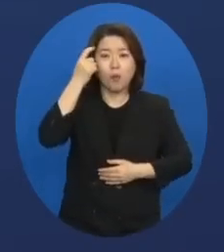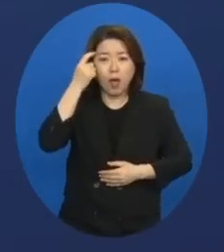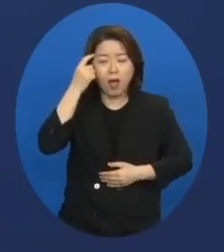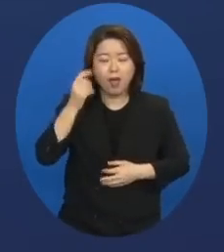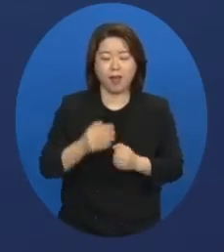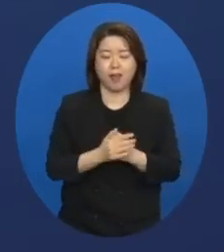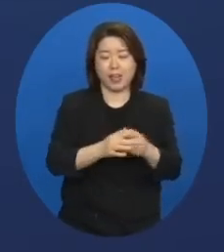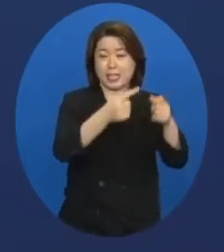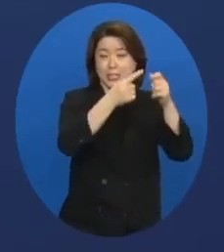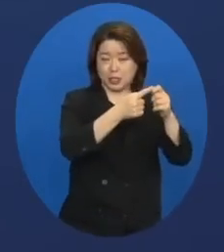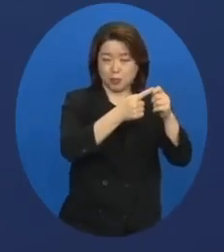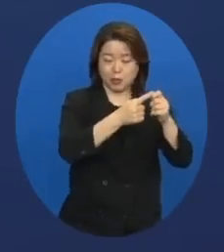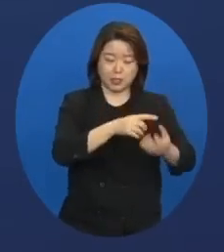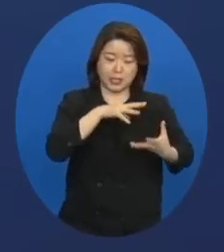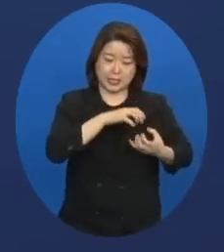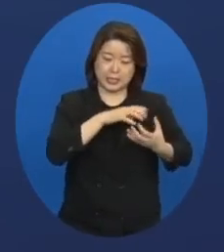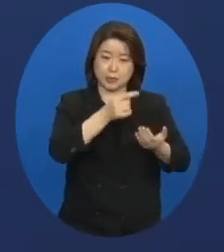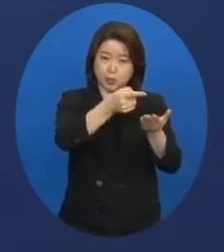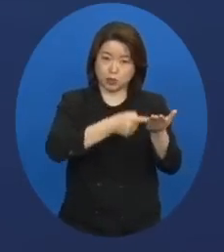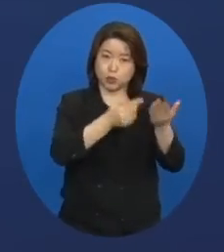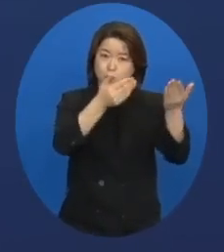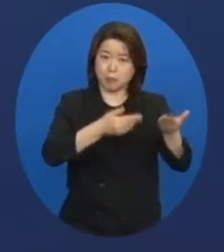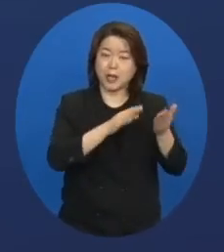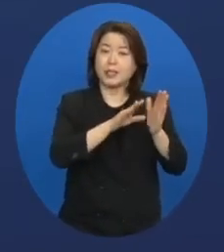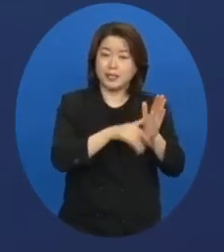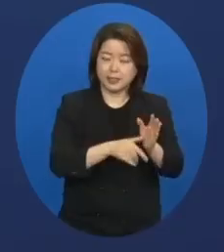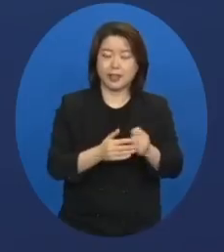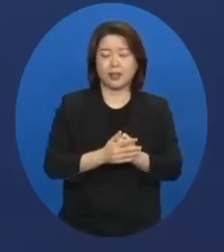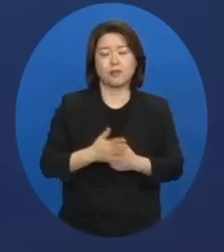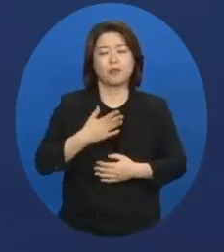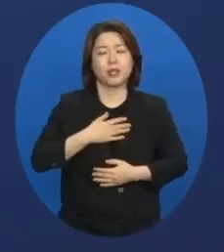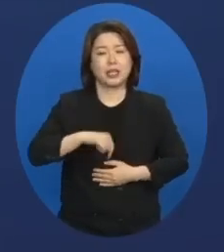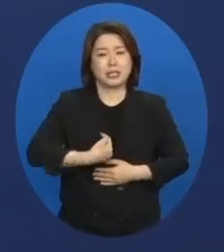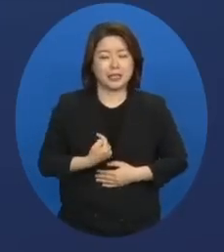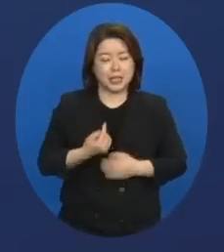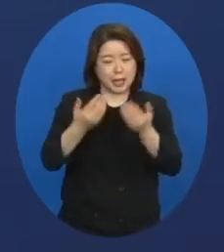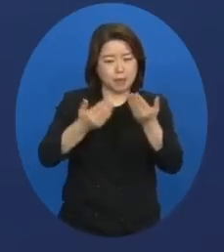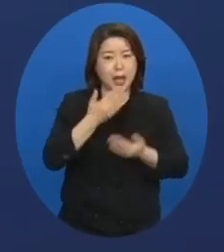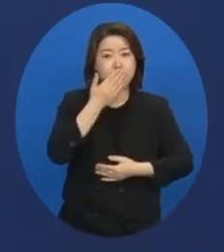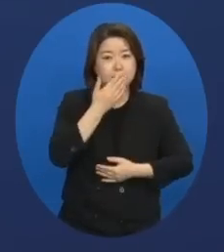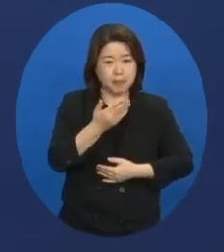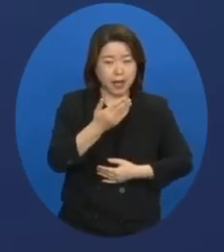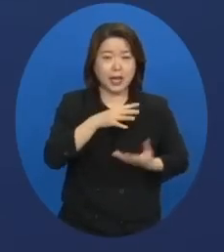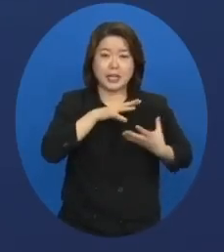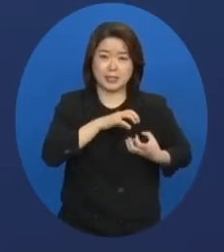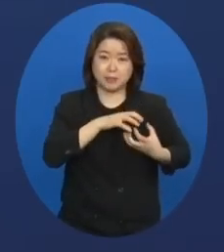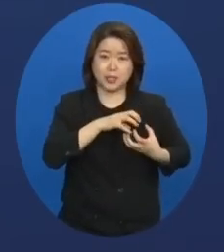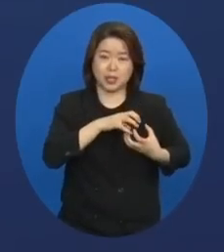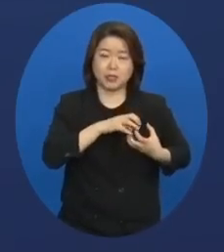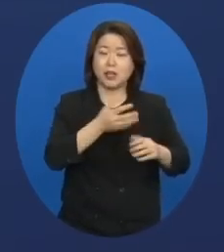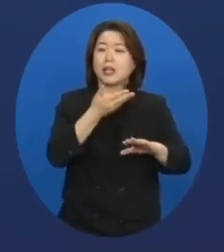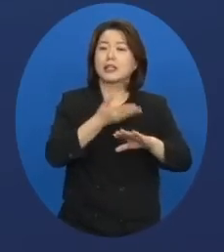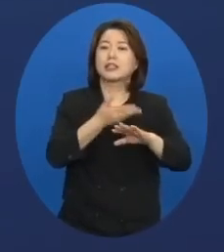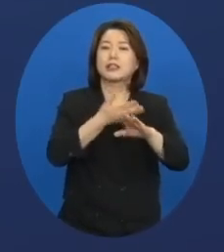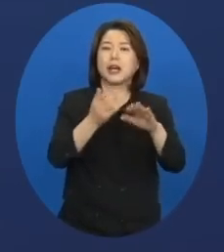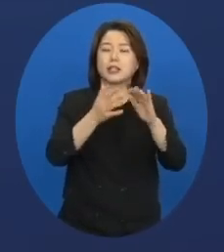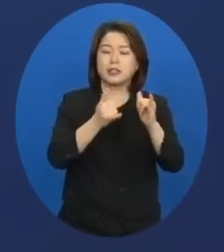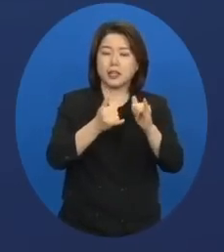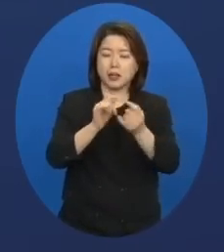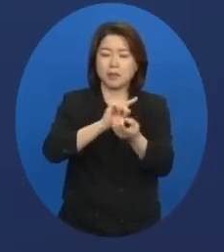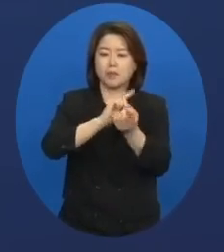심장 이식 수술을 받을 때 그가 자기가 받을 수 있는 심장을 다른 사람에게 내어준